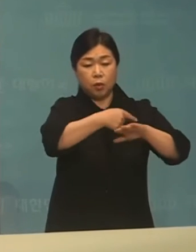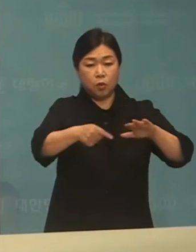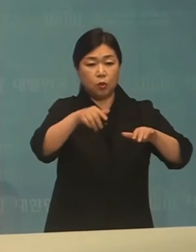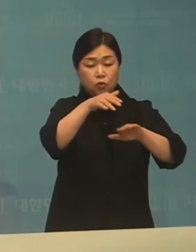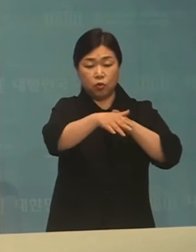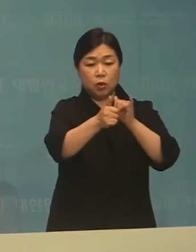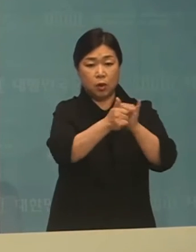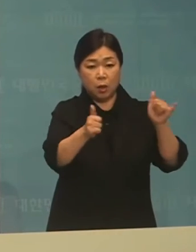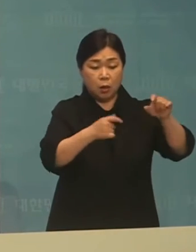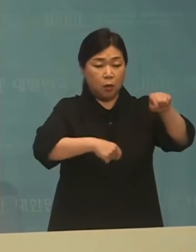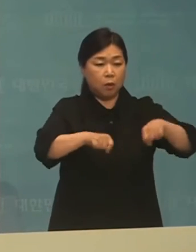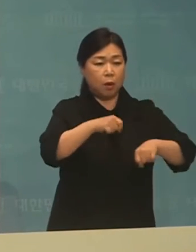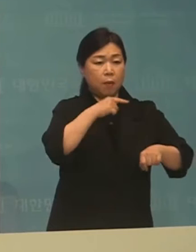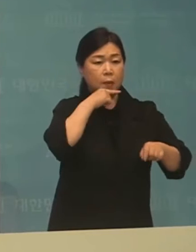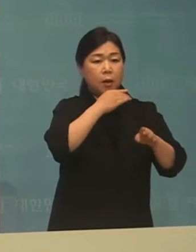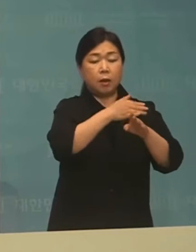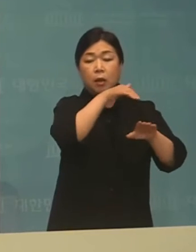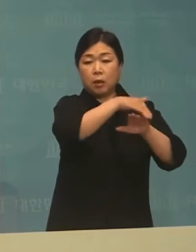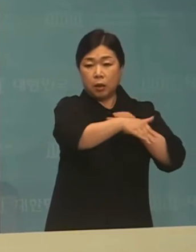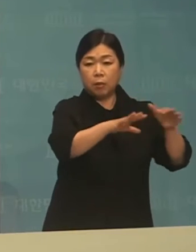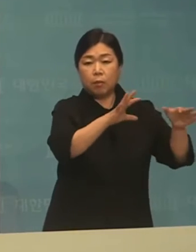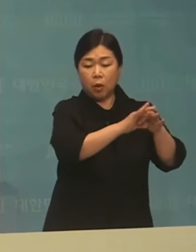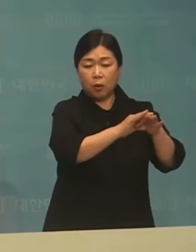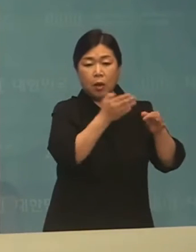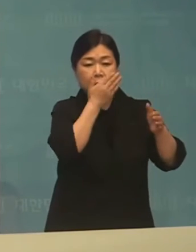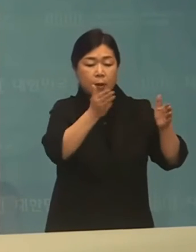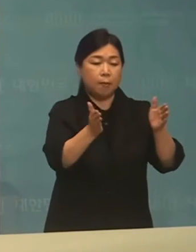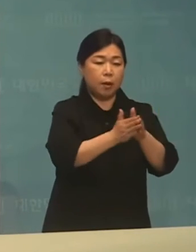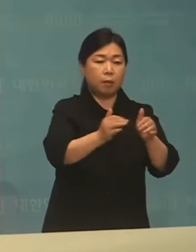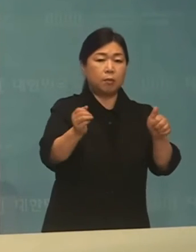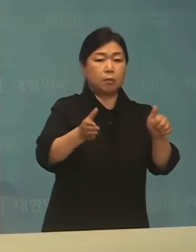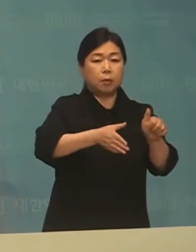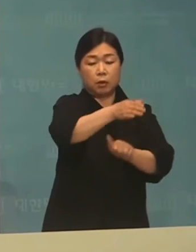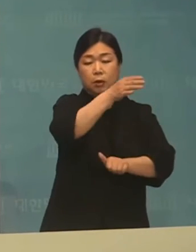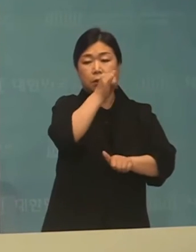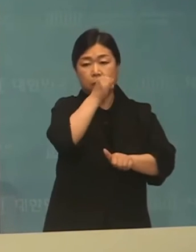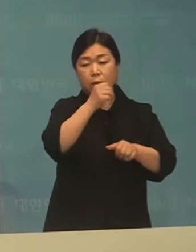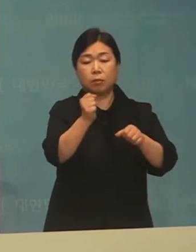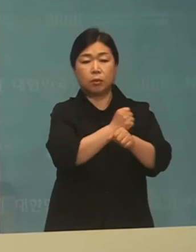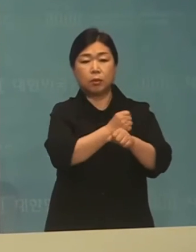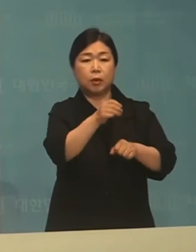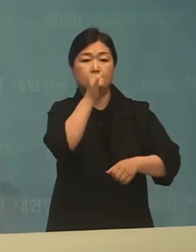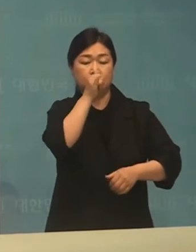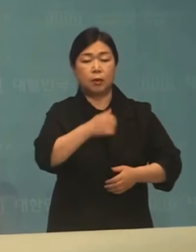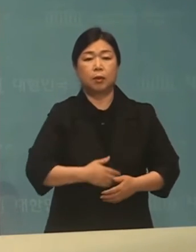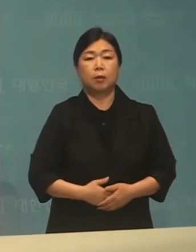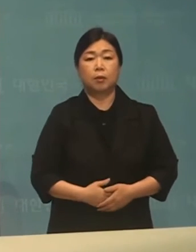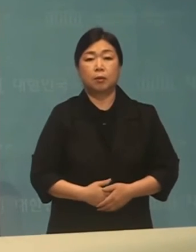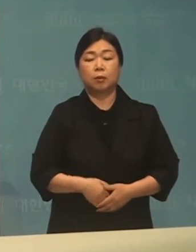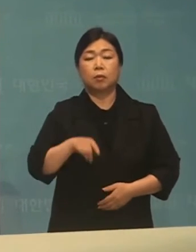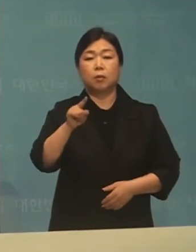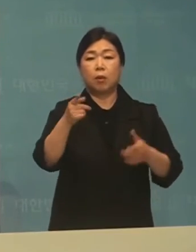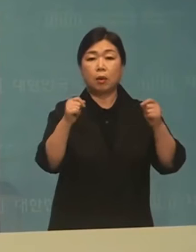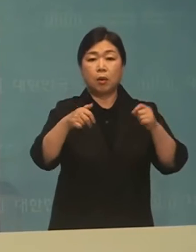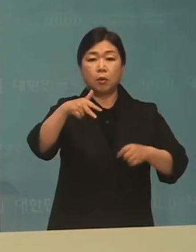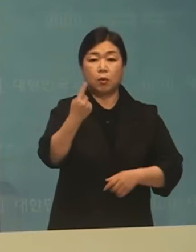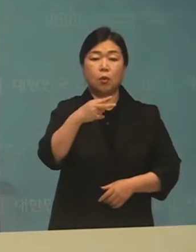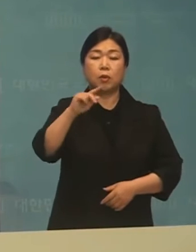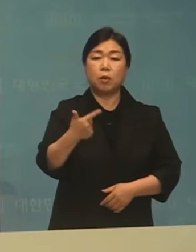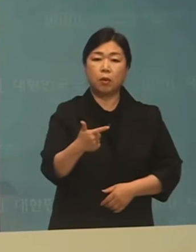민족주의자를 빨갱이로 몰아가는 친일파의 최상봉에 있었습니다. 그런